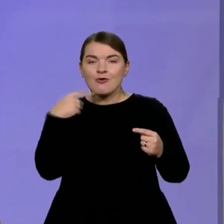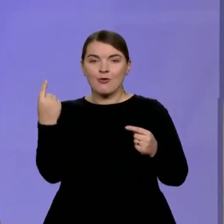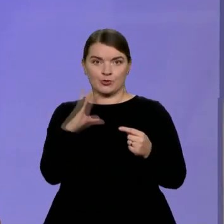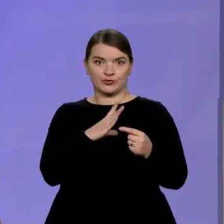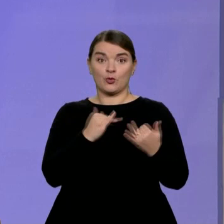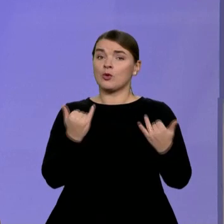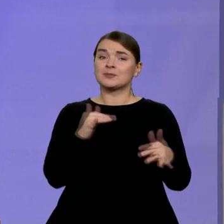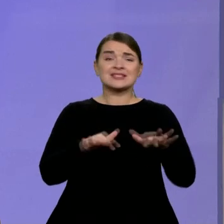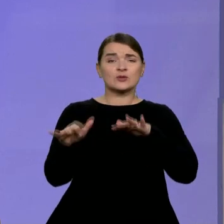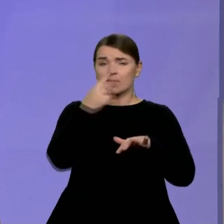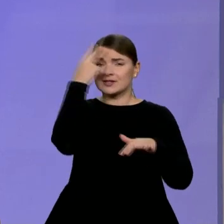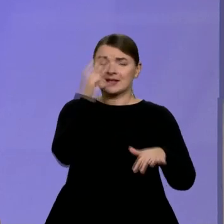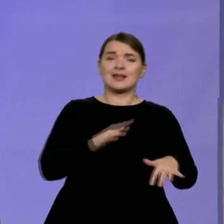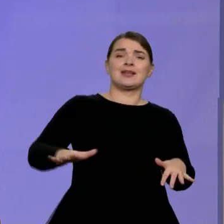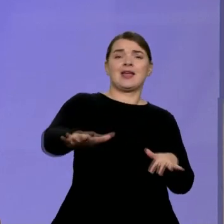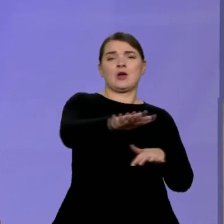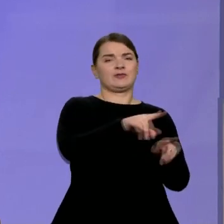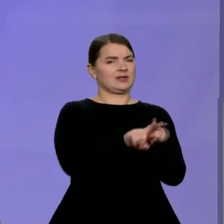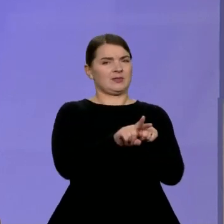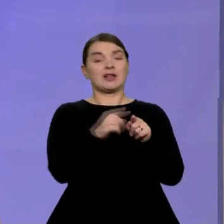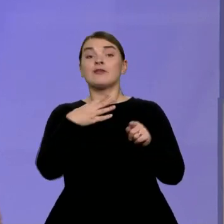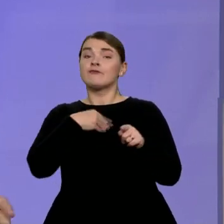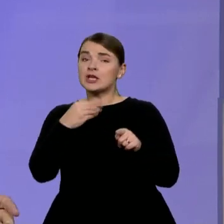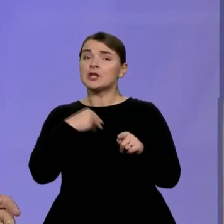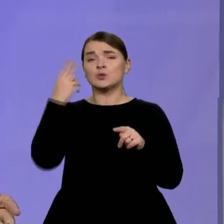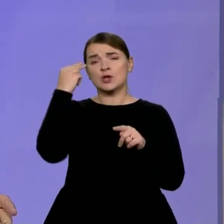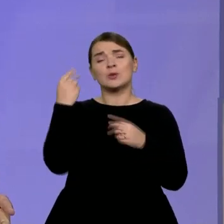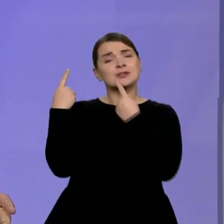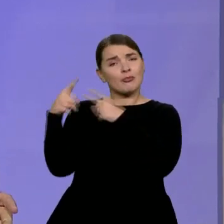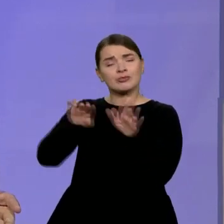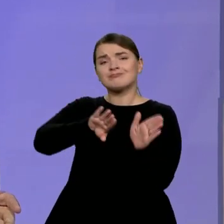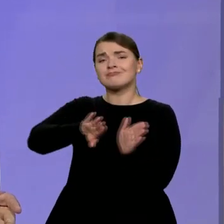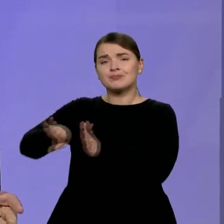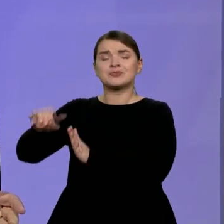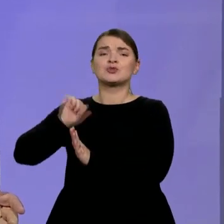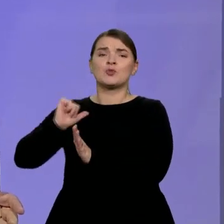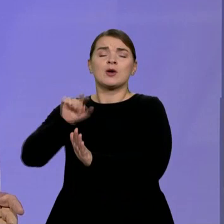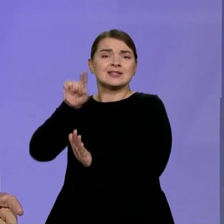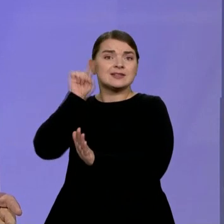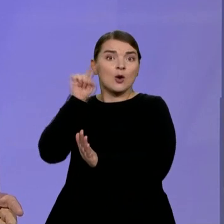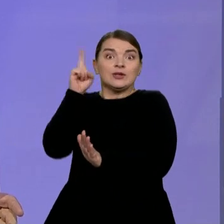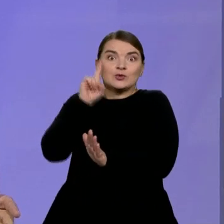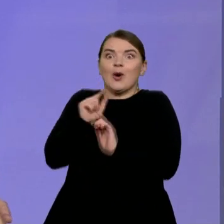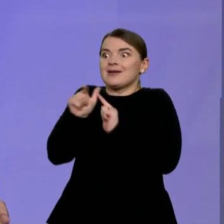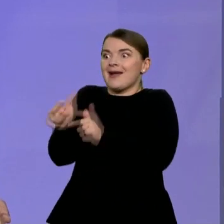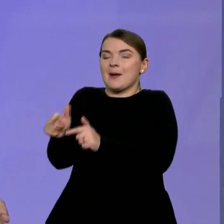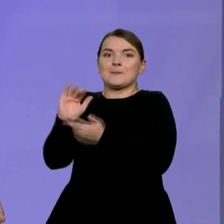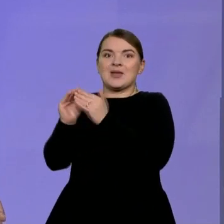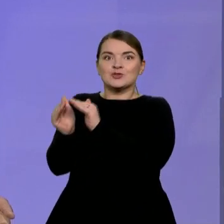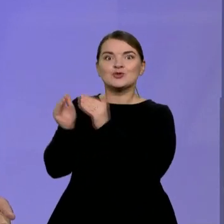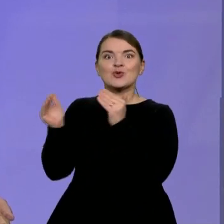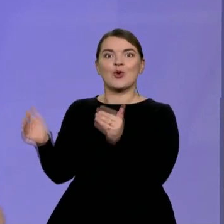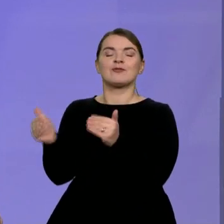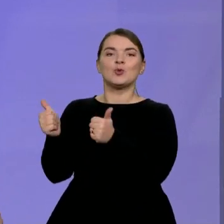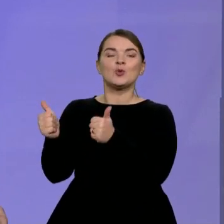Lietuvoje, išskyrus Vilnių, galbūt Kauną, kur, sakykime, jauni žmonės na, nori studijuoti, nori važiuoti, dėl to, ne